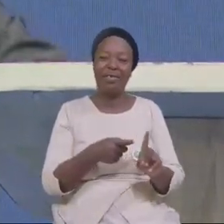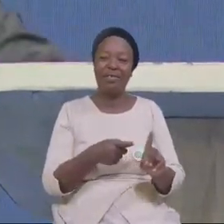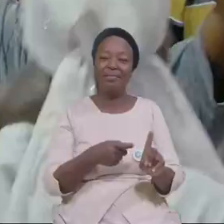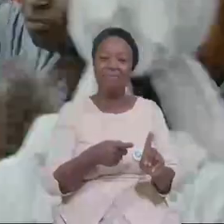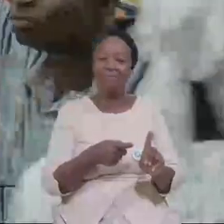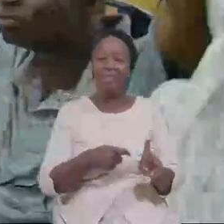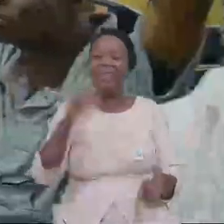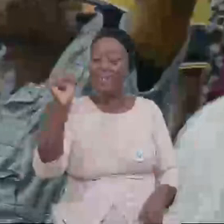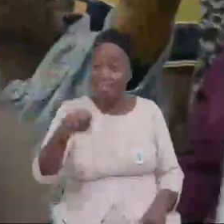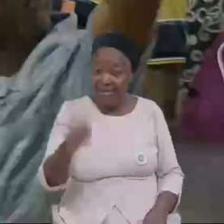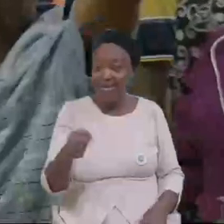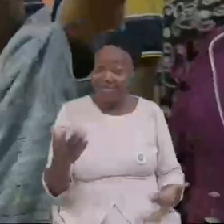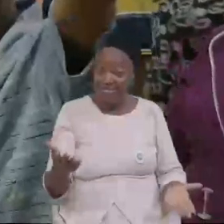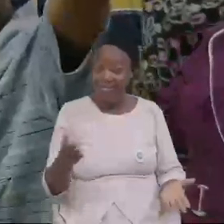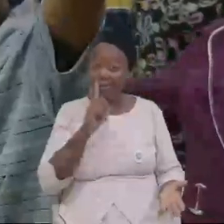Oui.